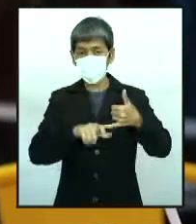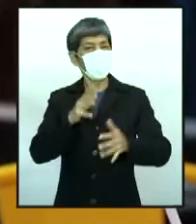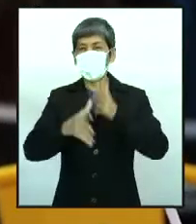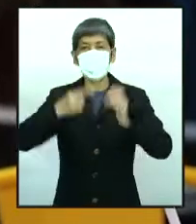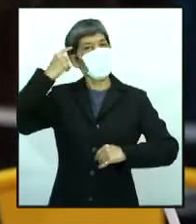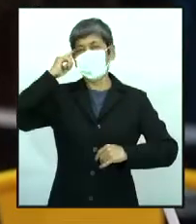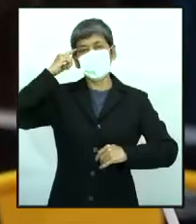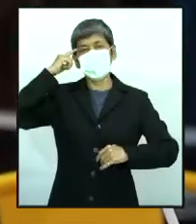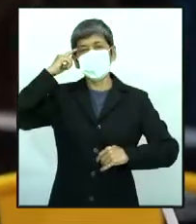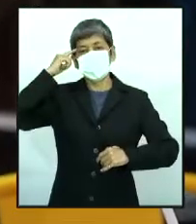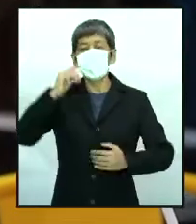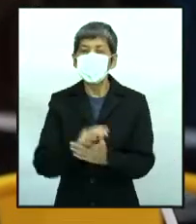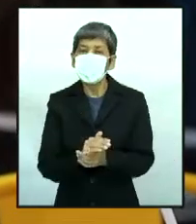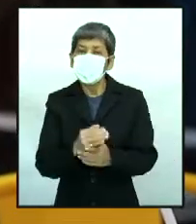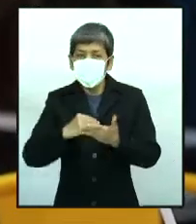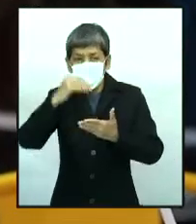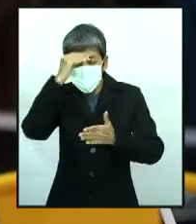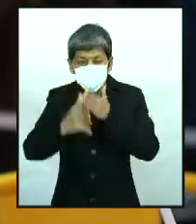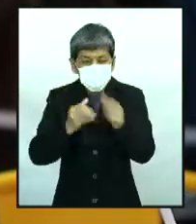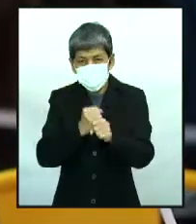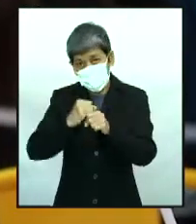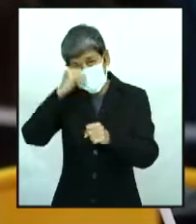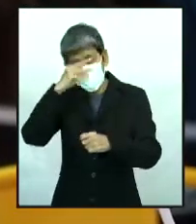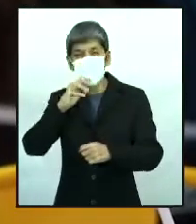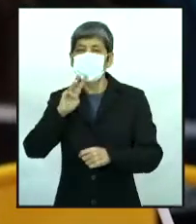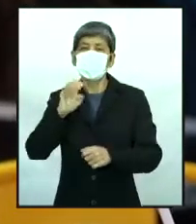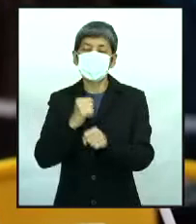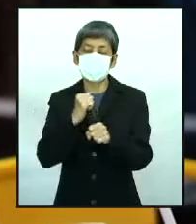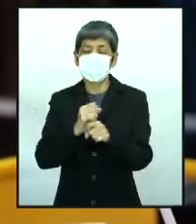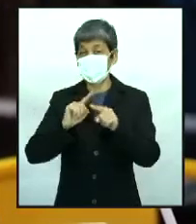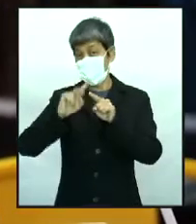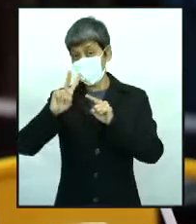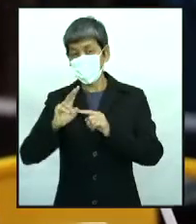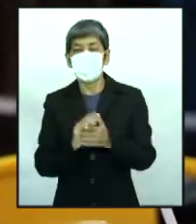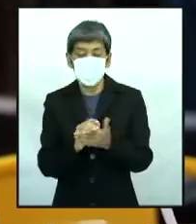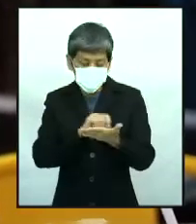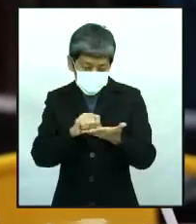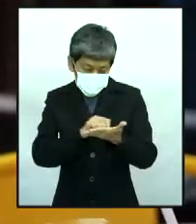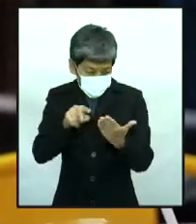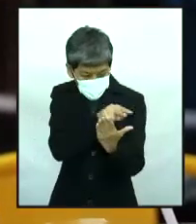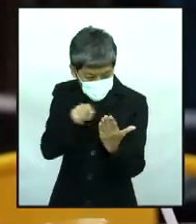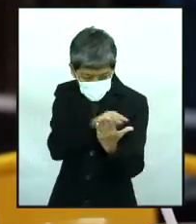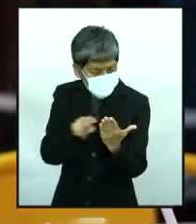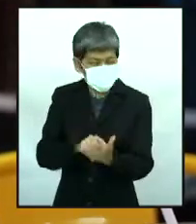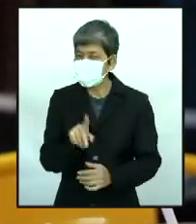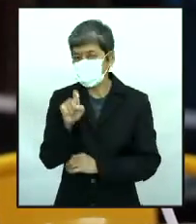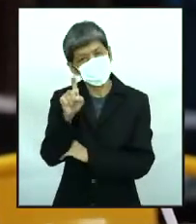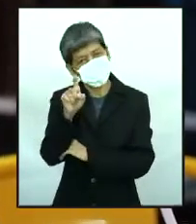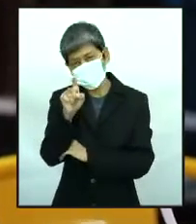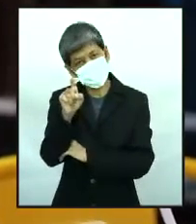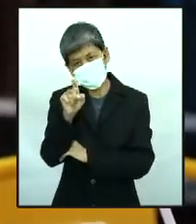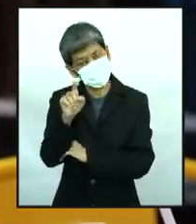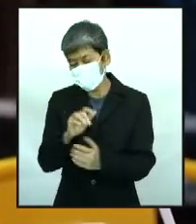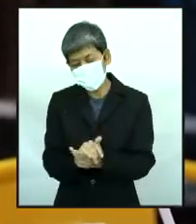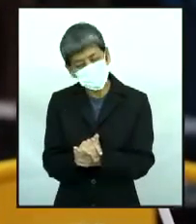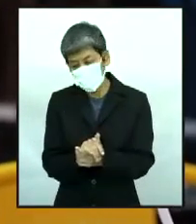ามือที่พอจะเรียนต่อในระดับม .4 ได้อันดับที่2คือการอ่านและการเขียนบกพร่องกว่าเด็กใน